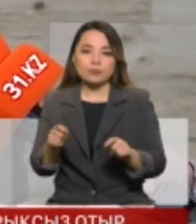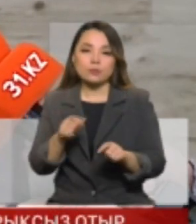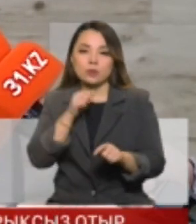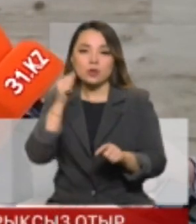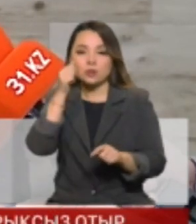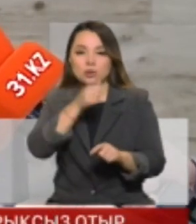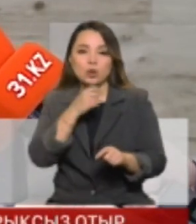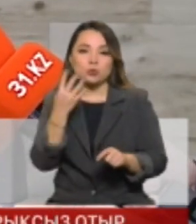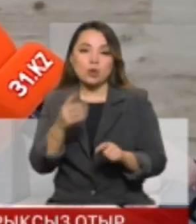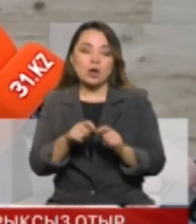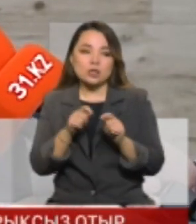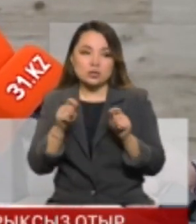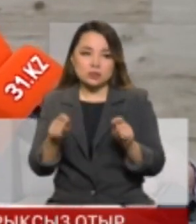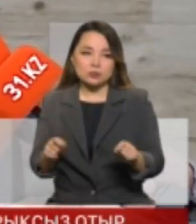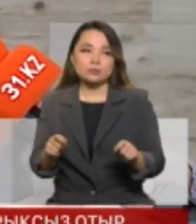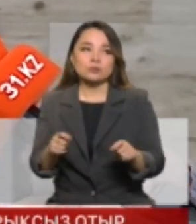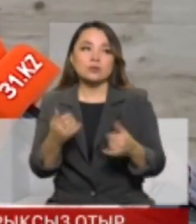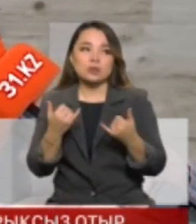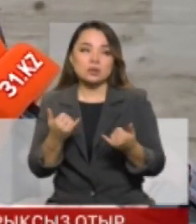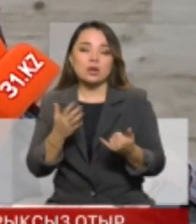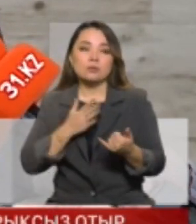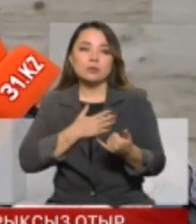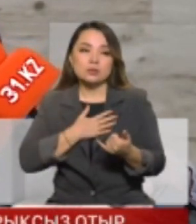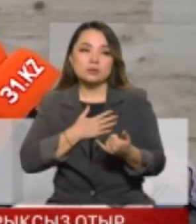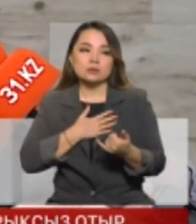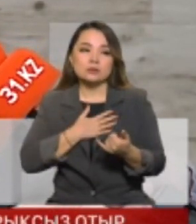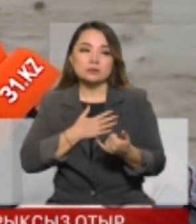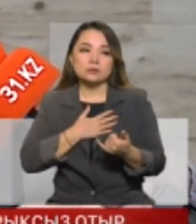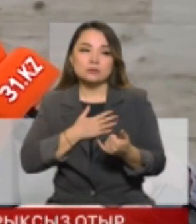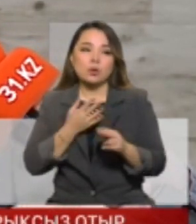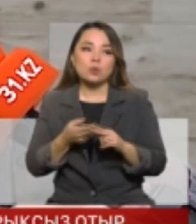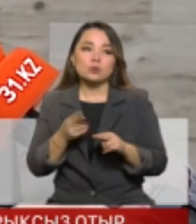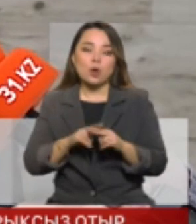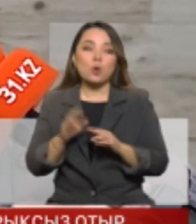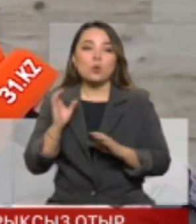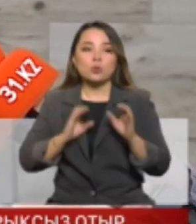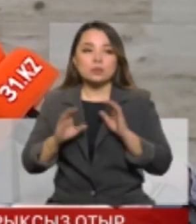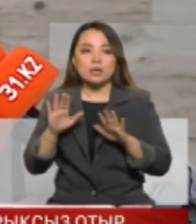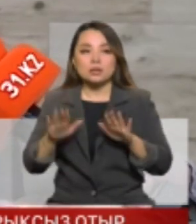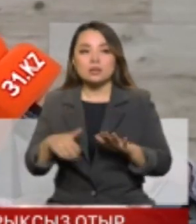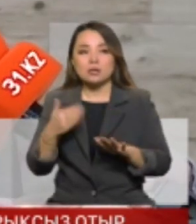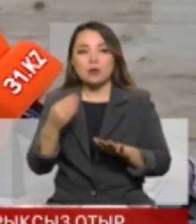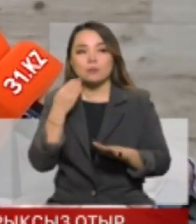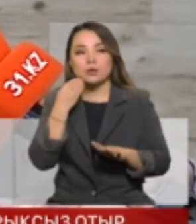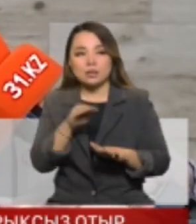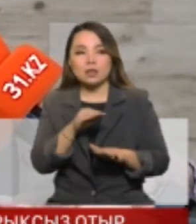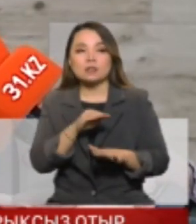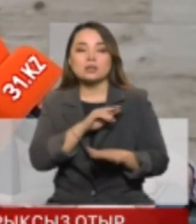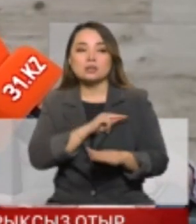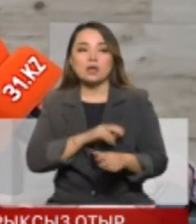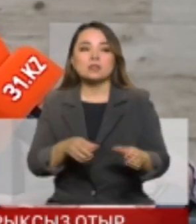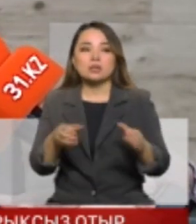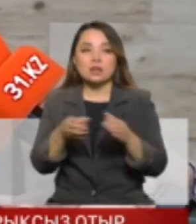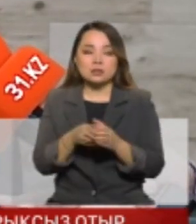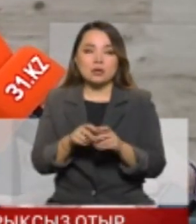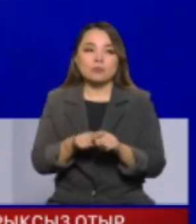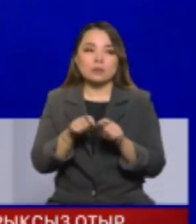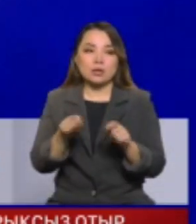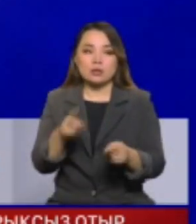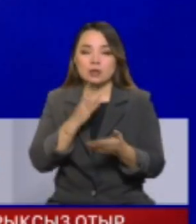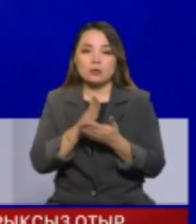өткен жылы 4-еуі ашылды. Қазір біз сол университетімізге мықты серіктестікті